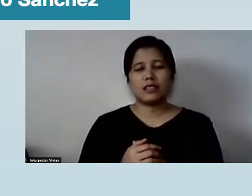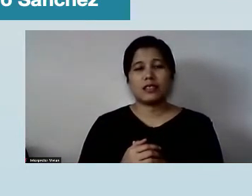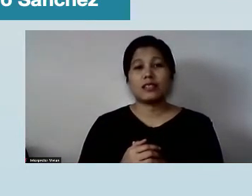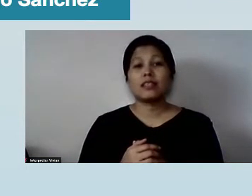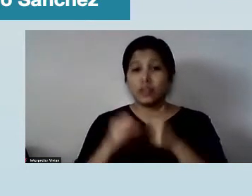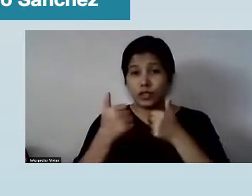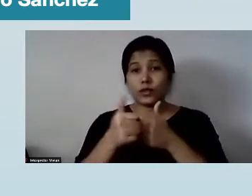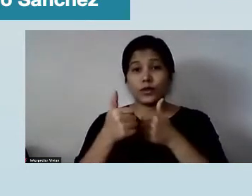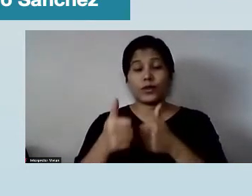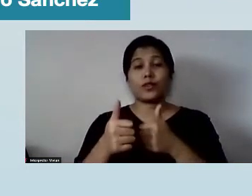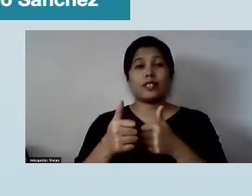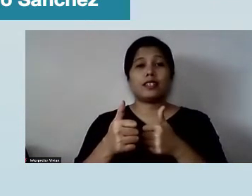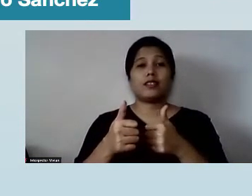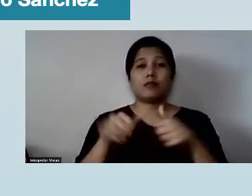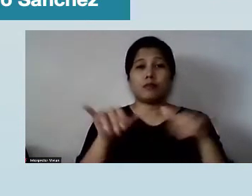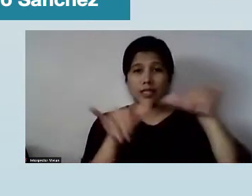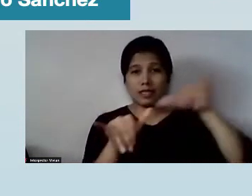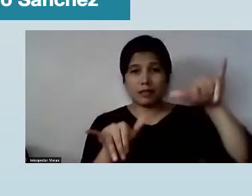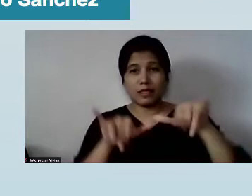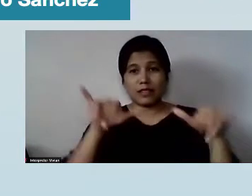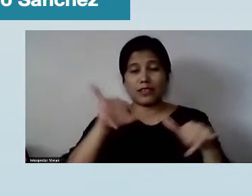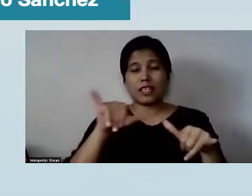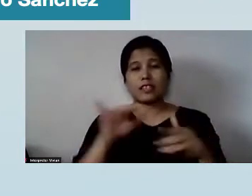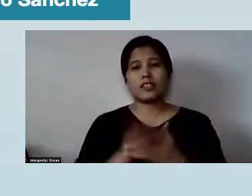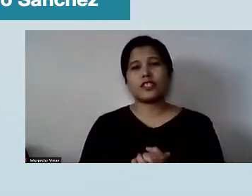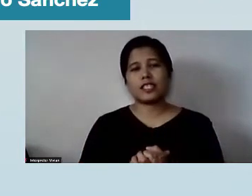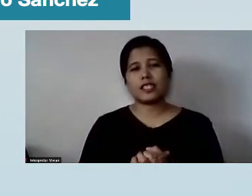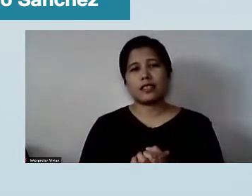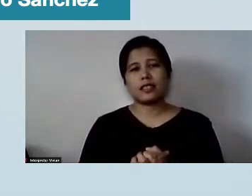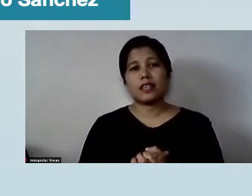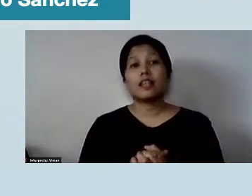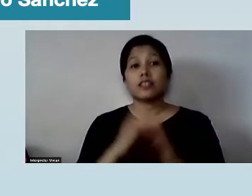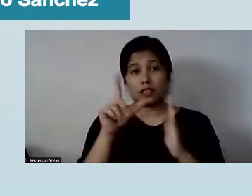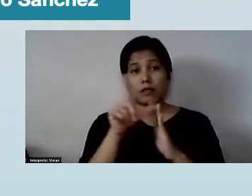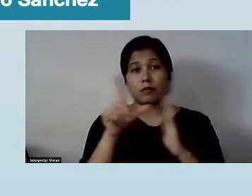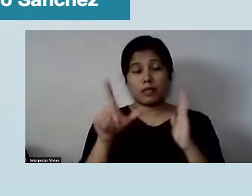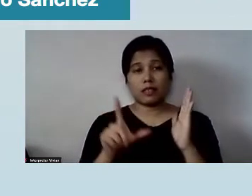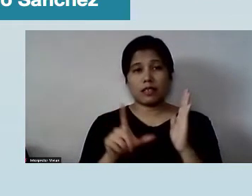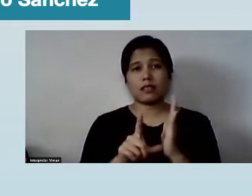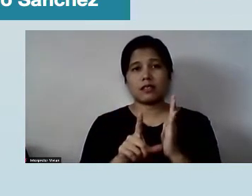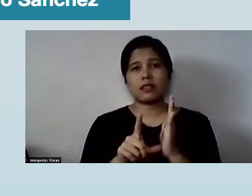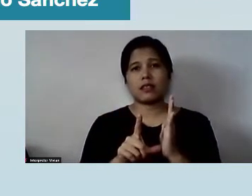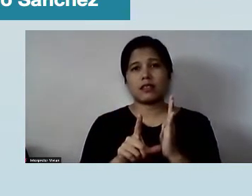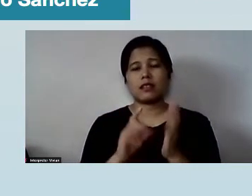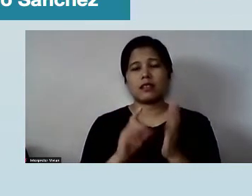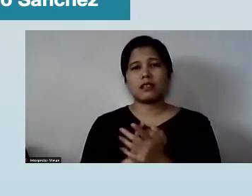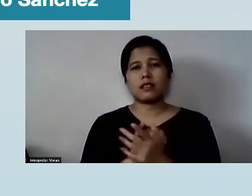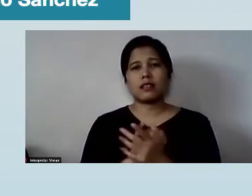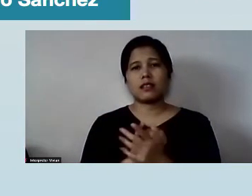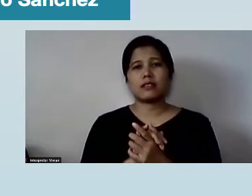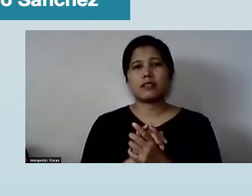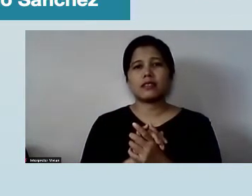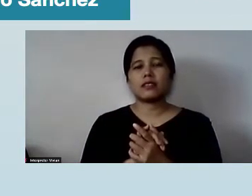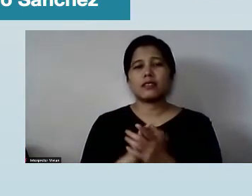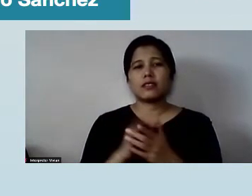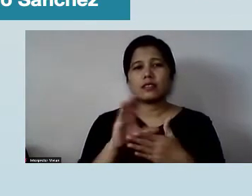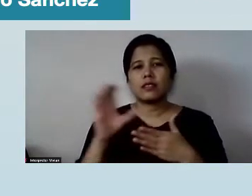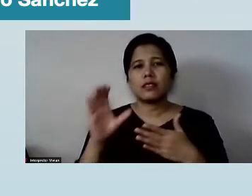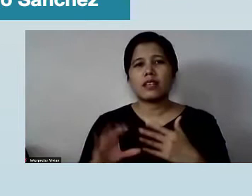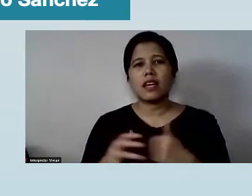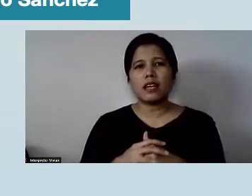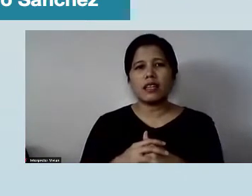sinusunod natin yung mga specifications. Kasi dito po sa batas na ito, yung pinaka-booklet nito, nandun na po yung